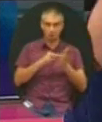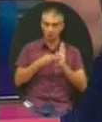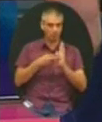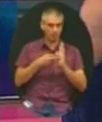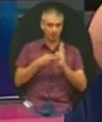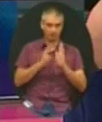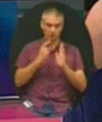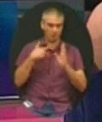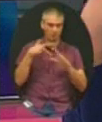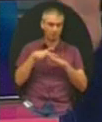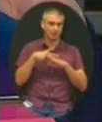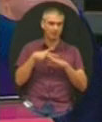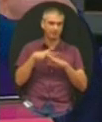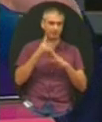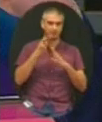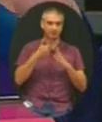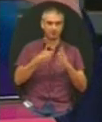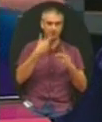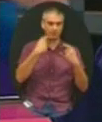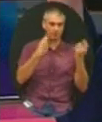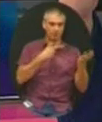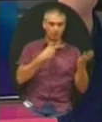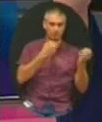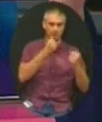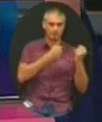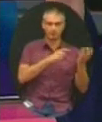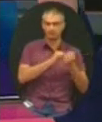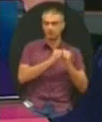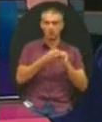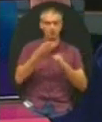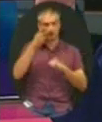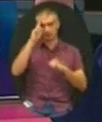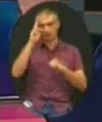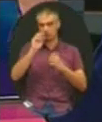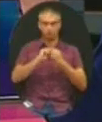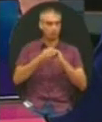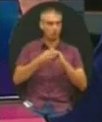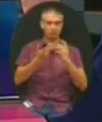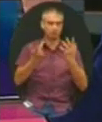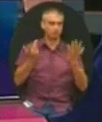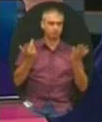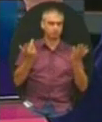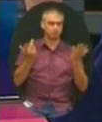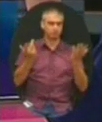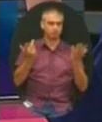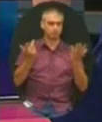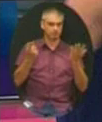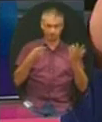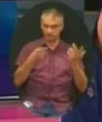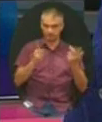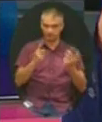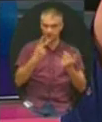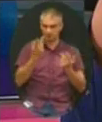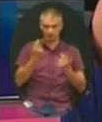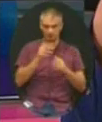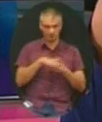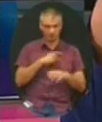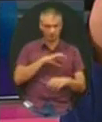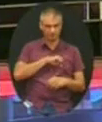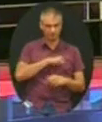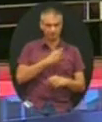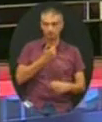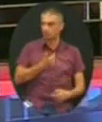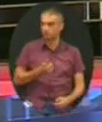לא נתערב עכשיו אם זה שר תרבות ממרץ או מהליכוד או מכל מפלגה אחרת, זה לא עושה לך משהו